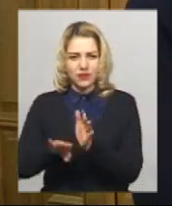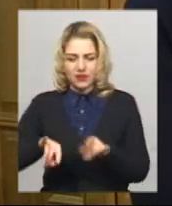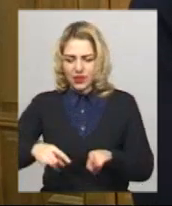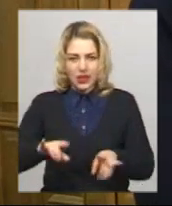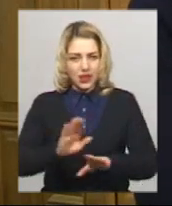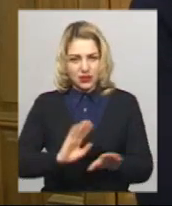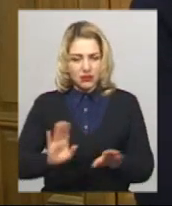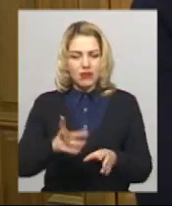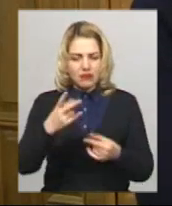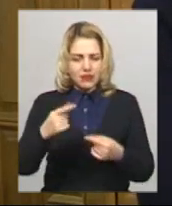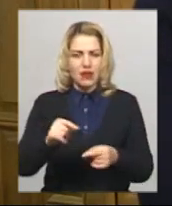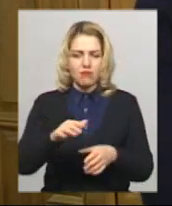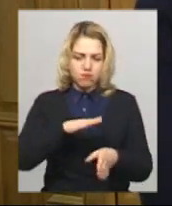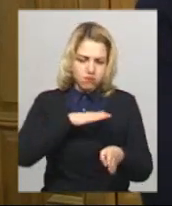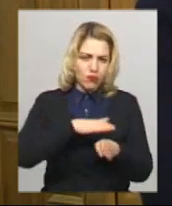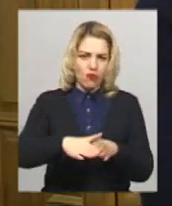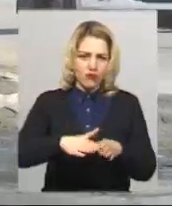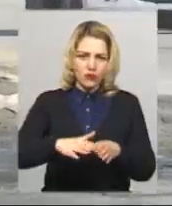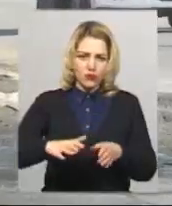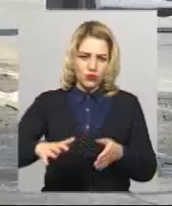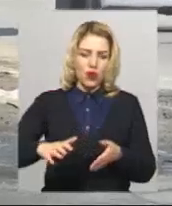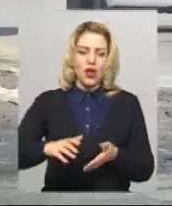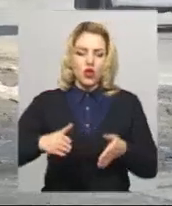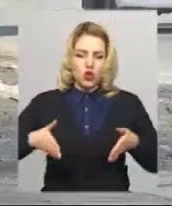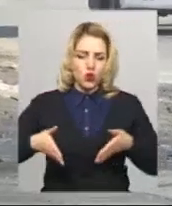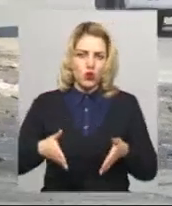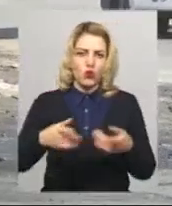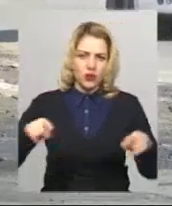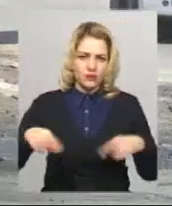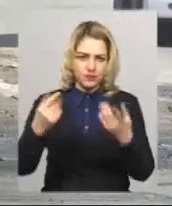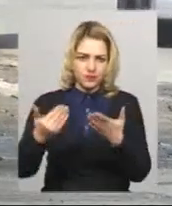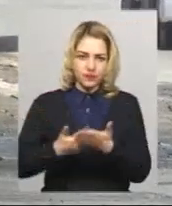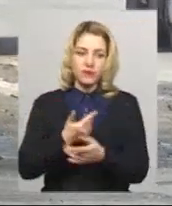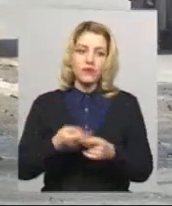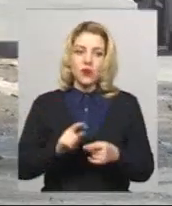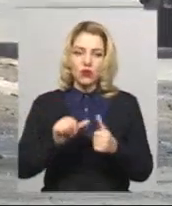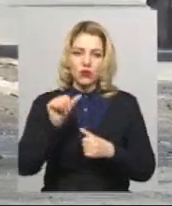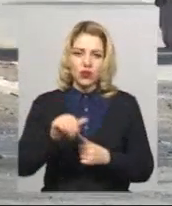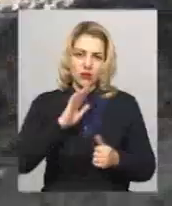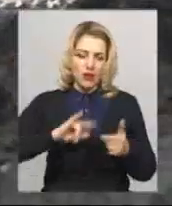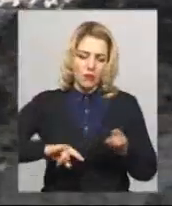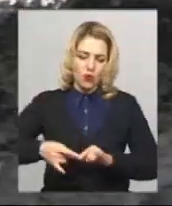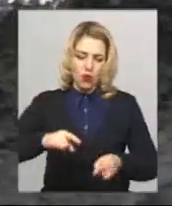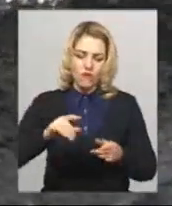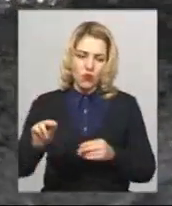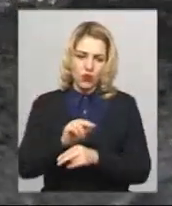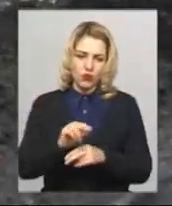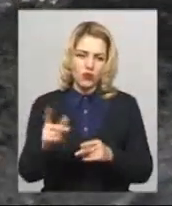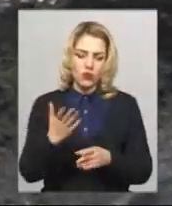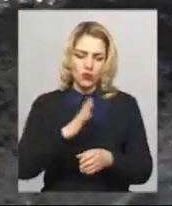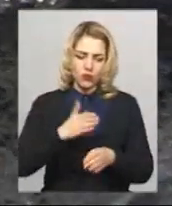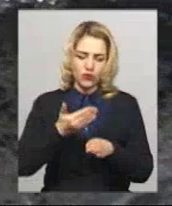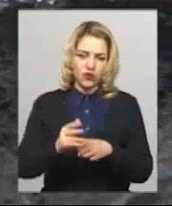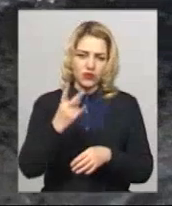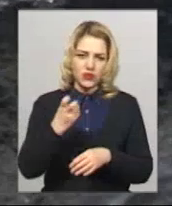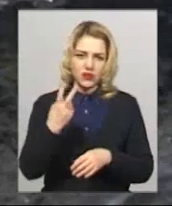де повністю відновлено, скажімо так, дорожнє покриття. Як розповіла Наталія Колодій, окрім ямкового ремонту, на який виділили з держбюджету